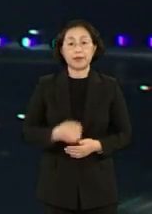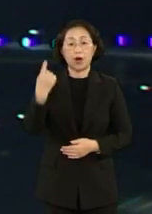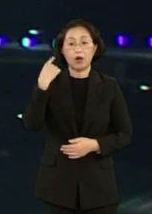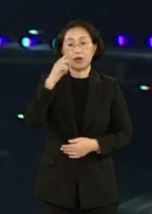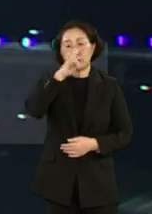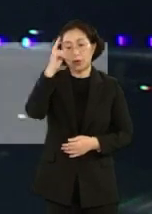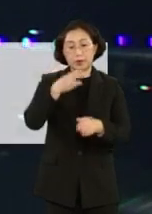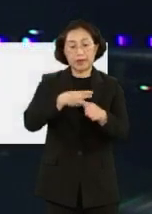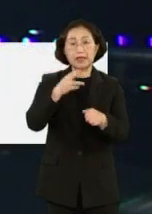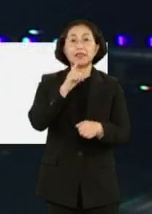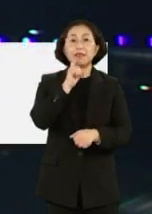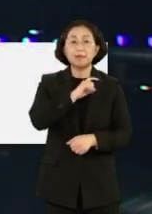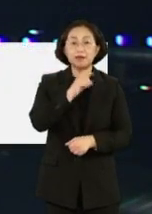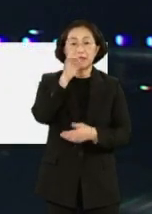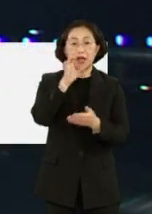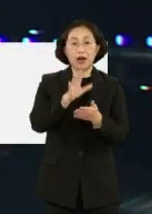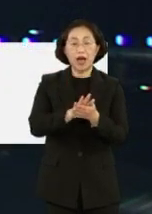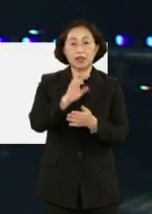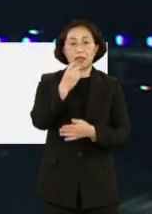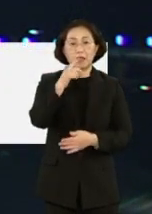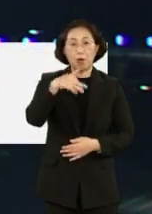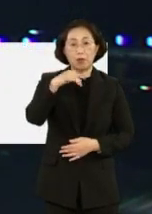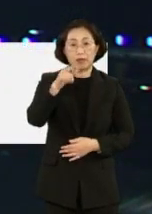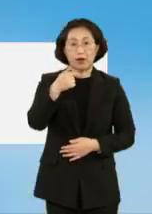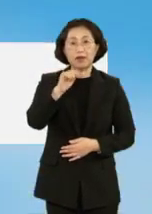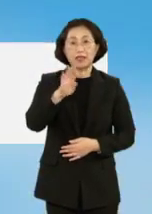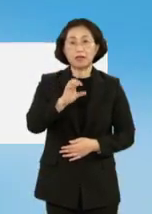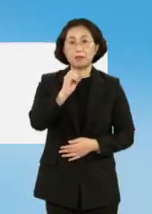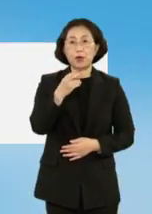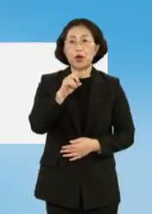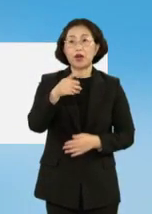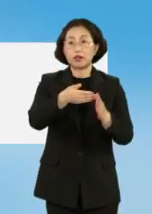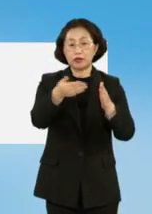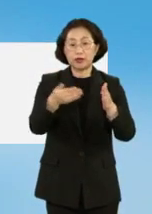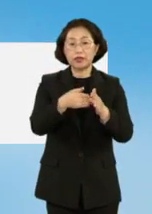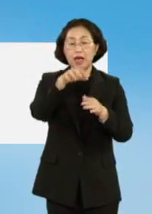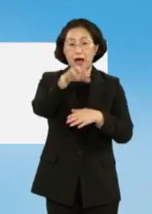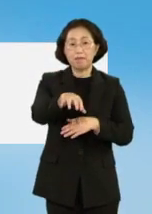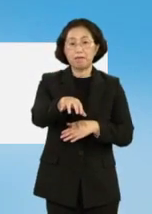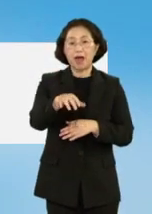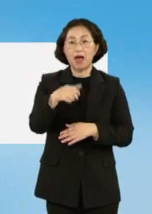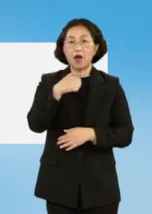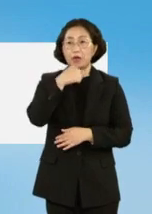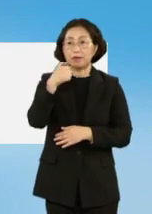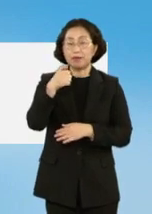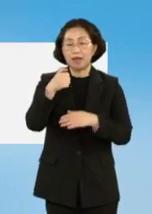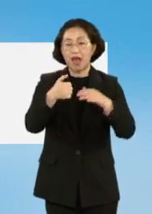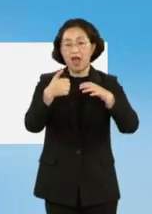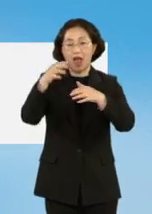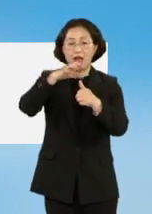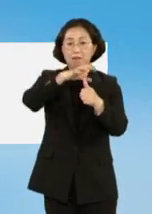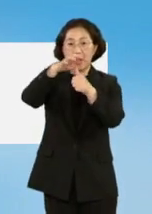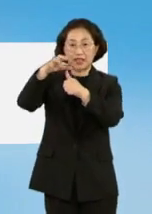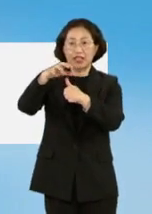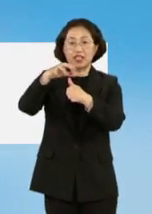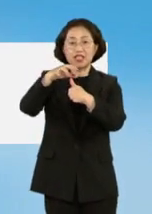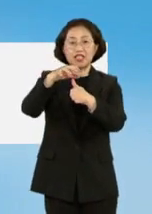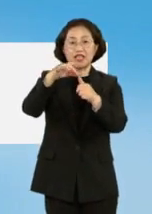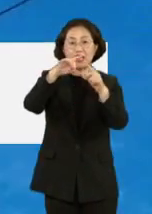어제 오후 3시 10분쯤 천안시 목천읍 교촌리 용현 저수지 앞에서 50대 남성이 타던 패러글라이딩 장비